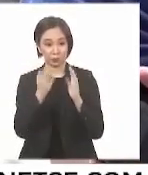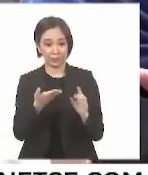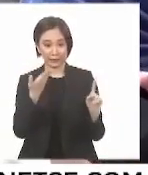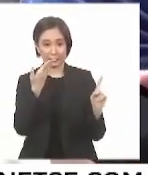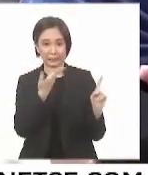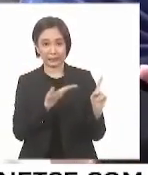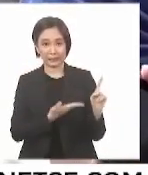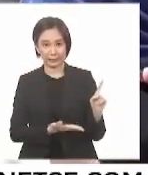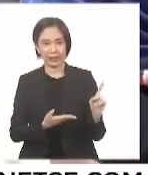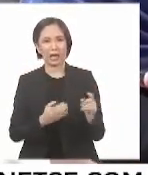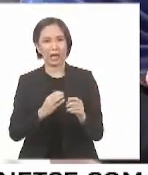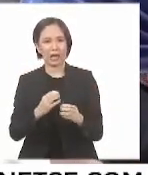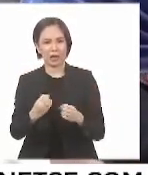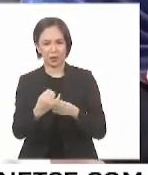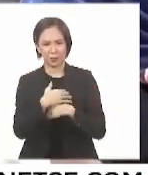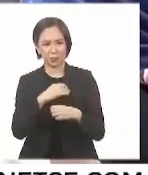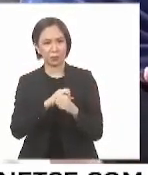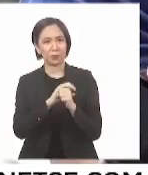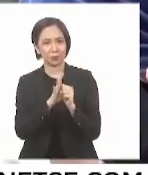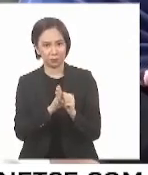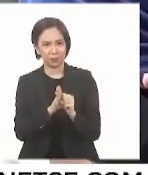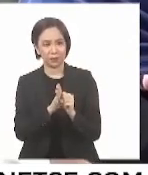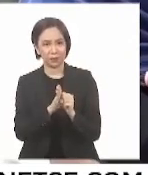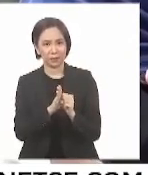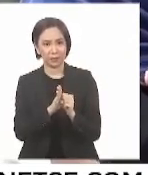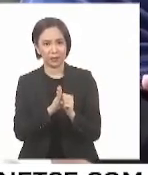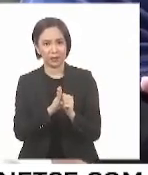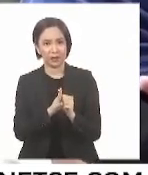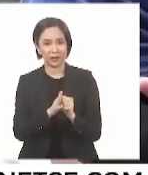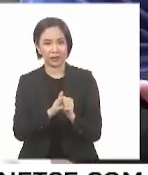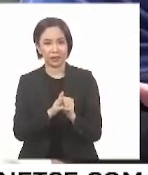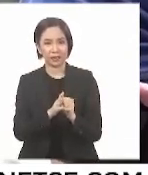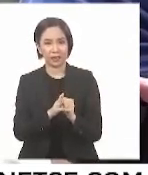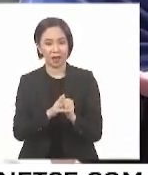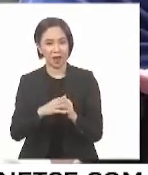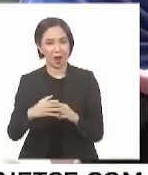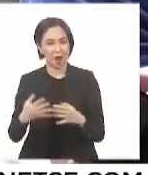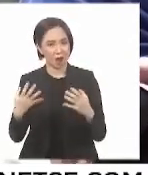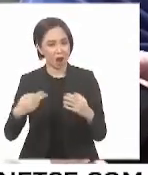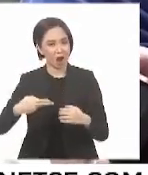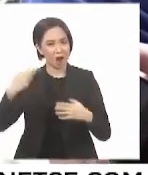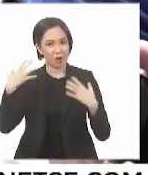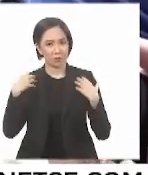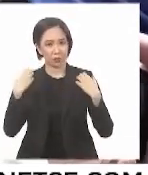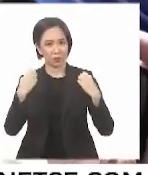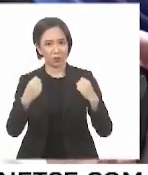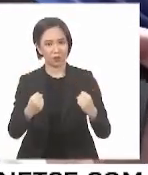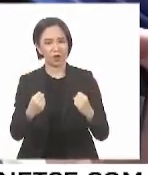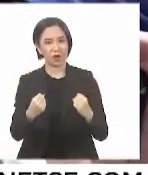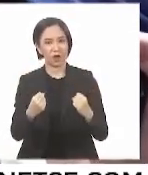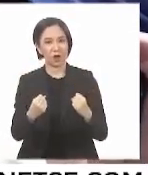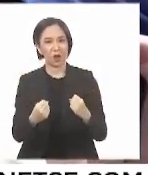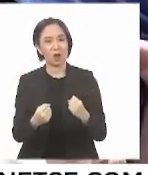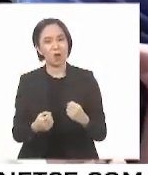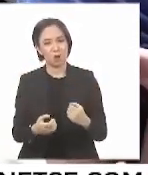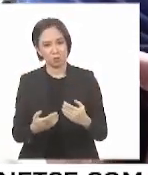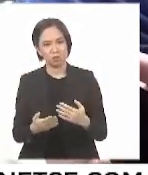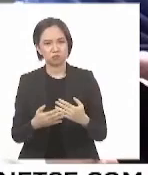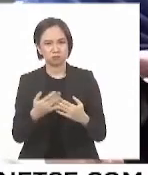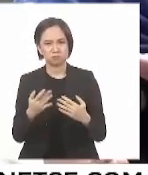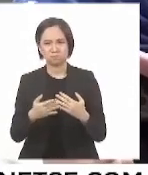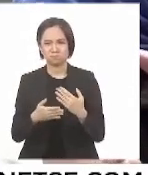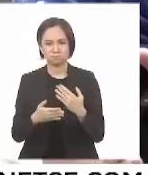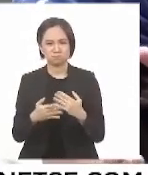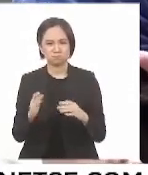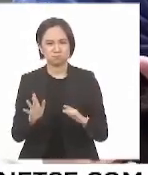ay mataas ang recovery niya. And usually mild ang case niya, and